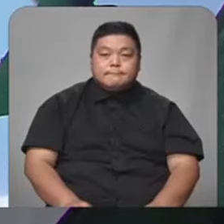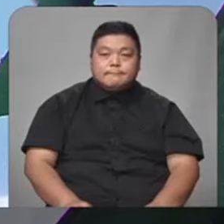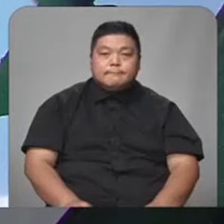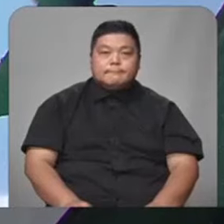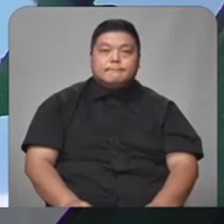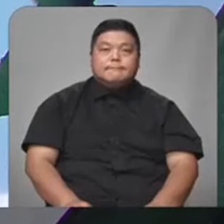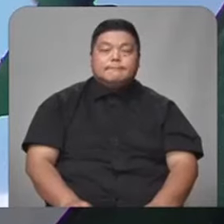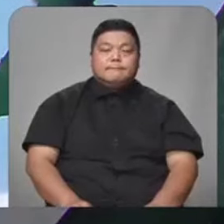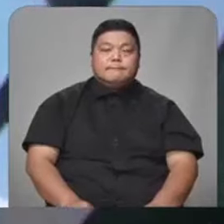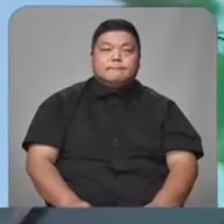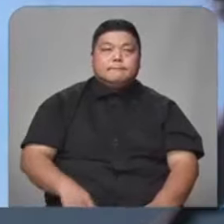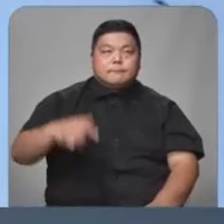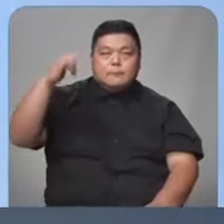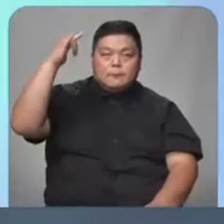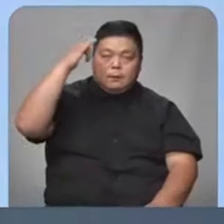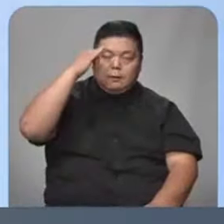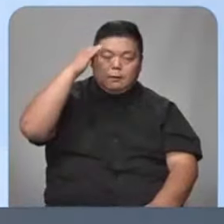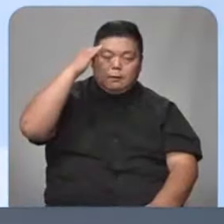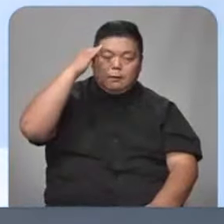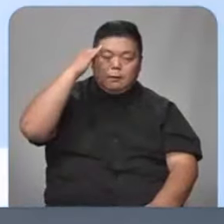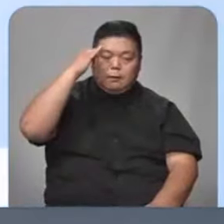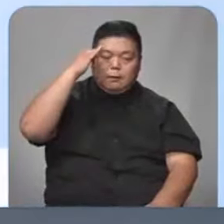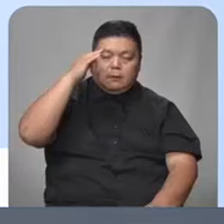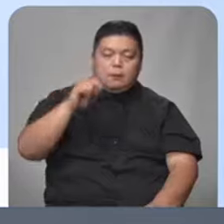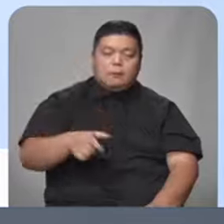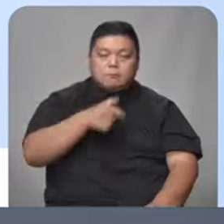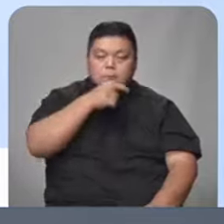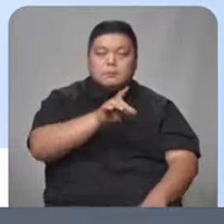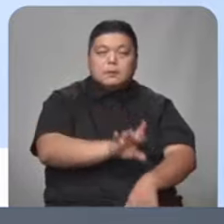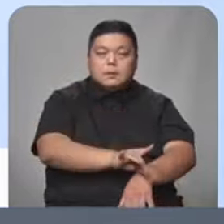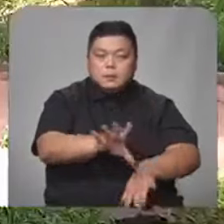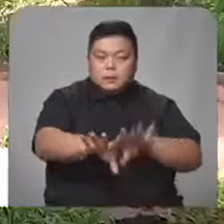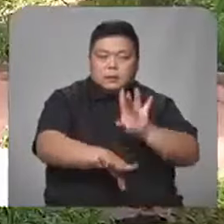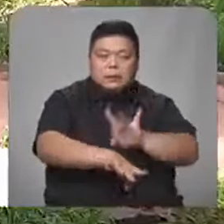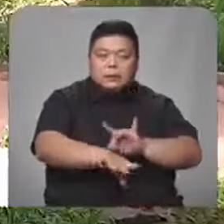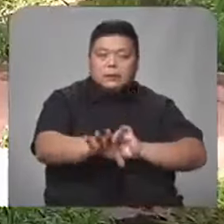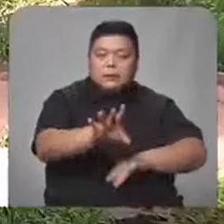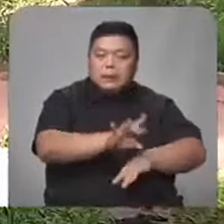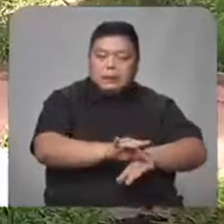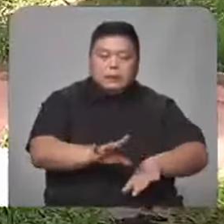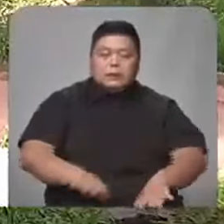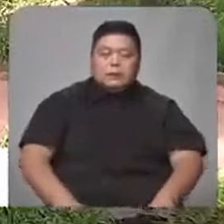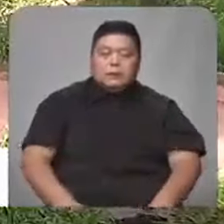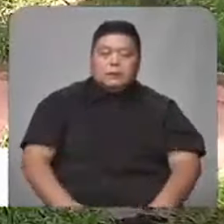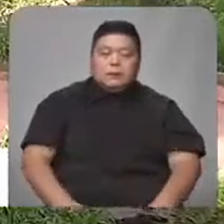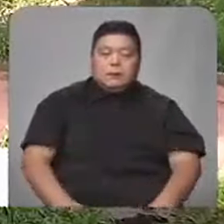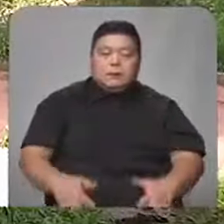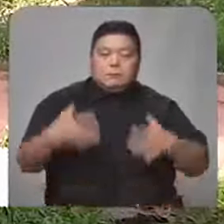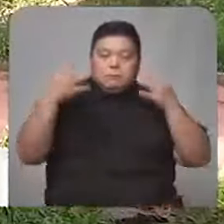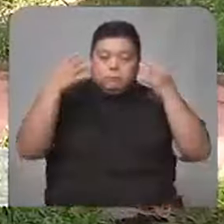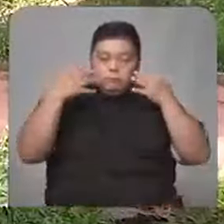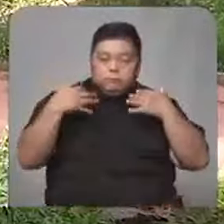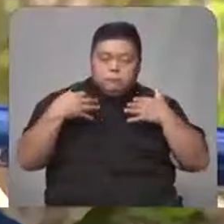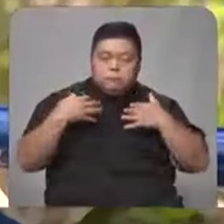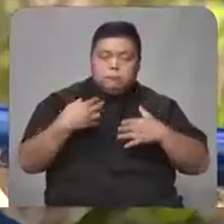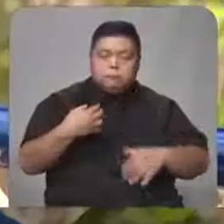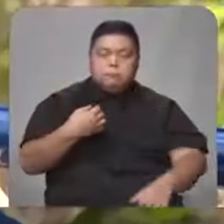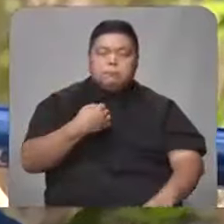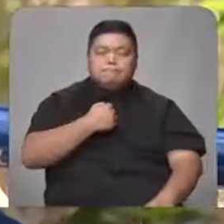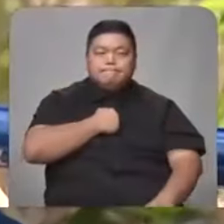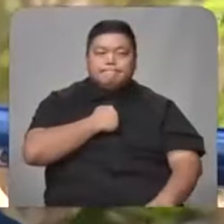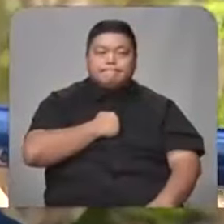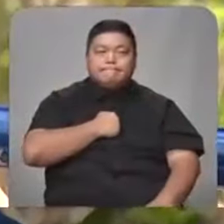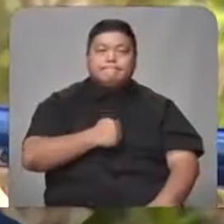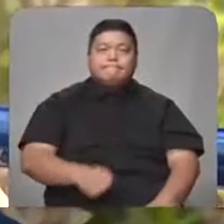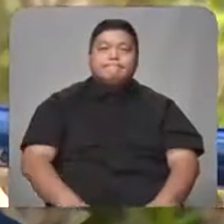기자입니다 내려지는 약 볕에 습한 기운까지 더해진 도심 꺾이지 않는 폭염 기세에 숨이 막혀 옵니다